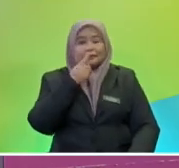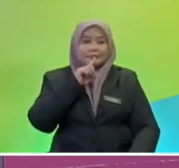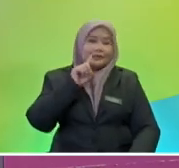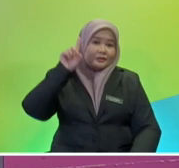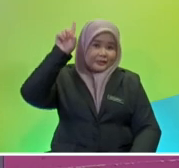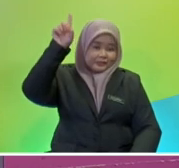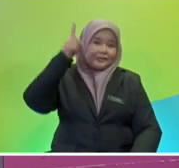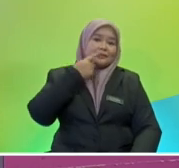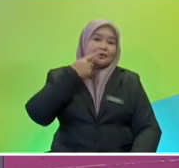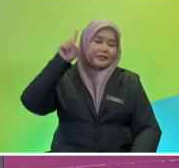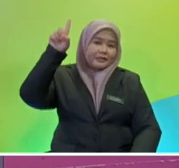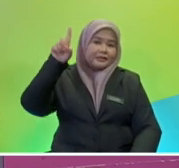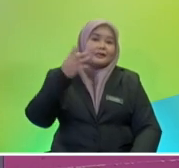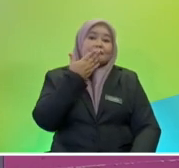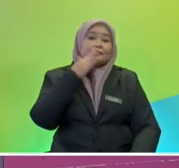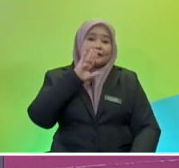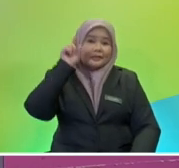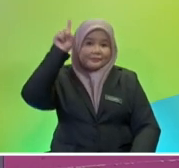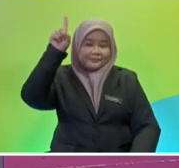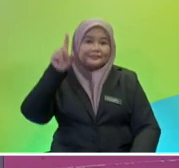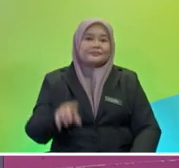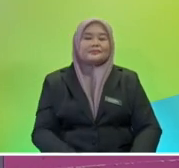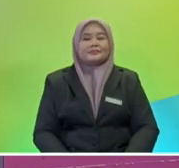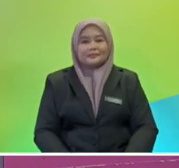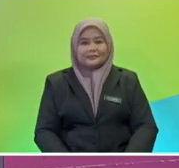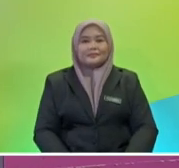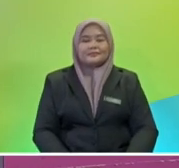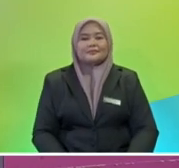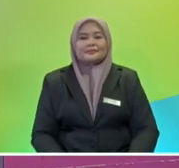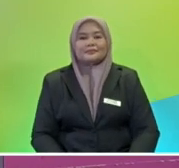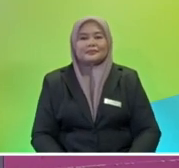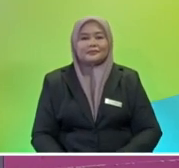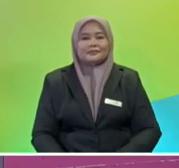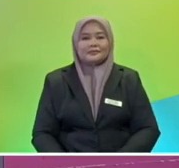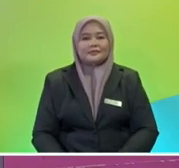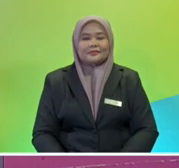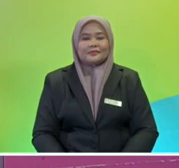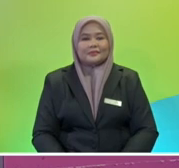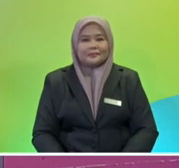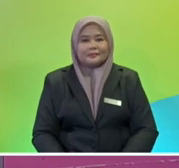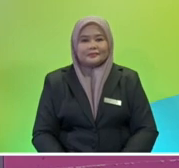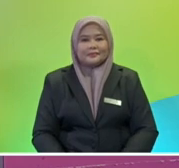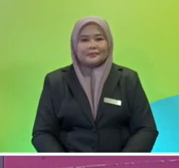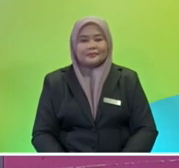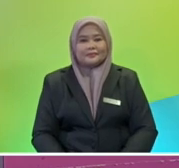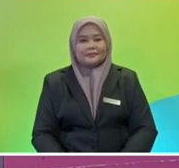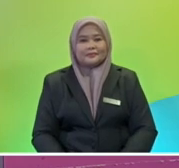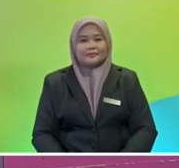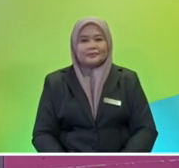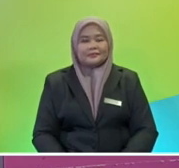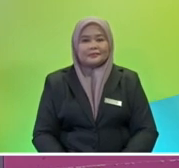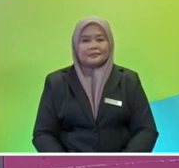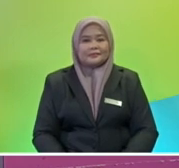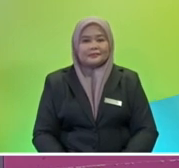alhamdulillahirohmanirrohim alhamdulillahirobbilalamin Assalatu wassalamu ala asrofil Ambiya Iwal mursalin wa'ala alihi wa ashabihi